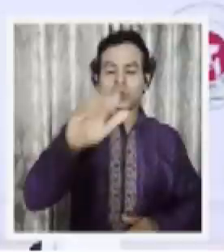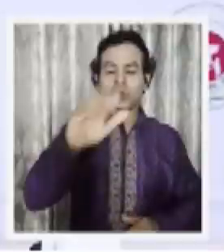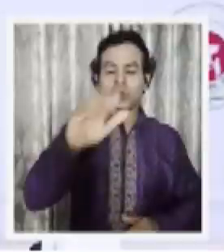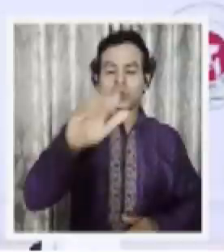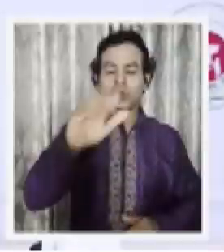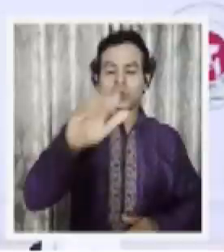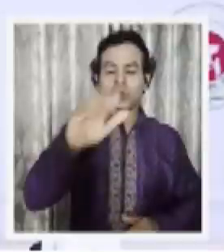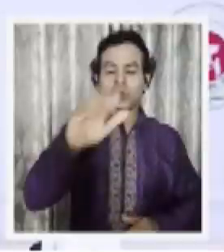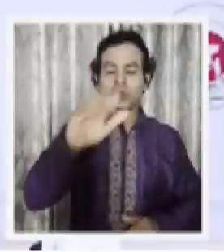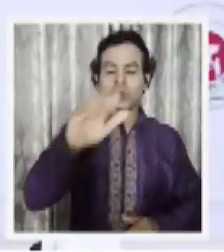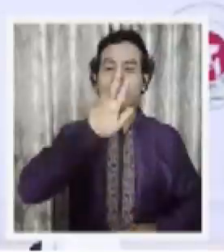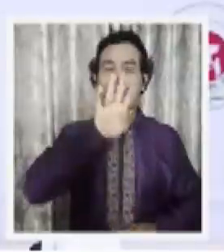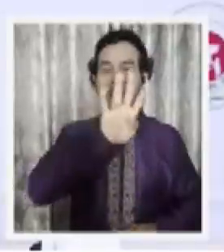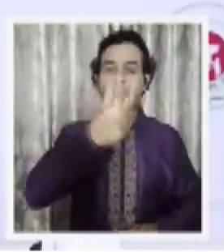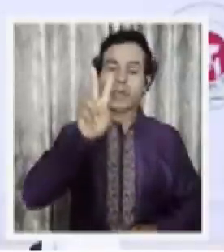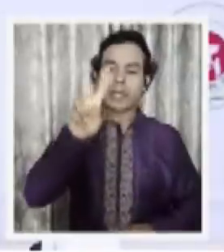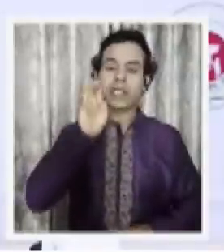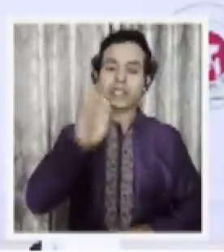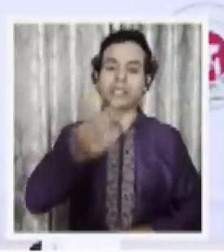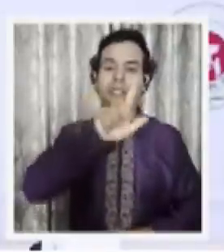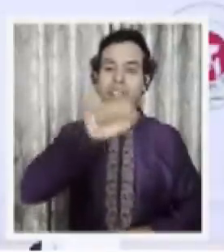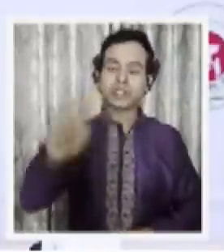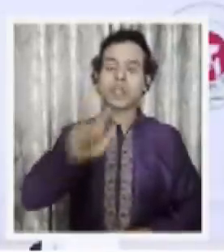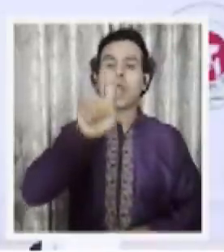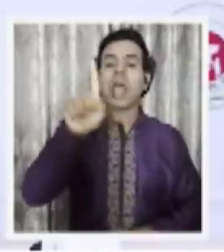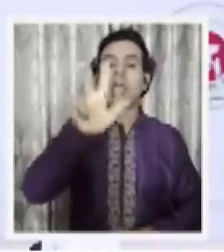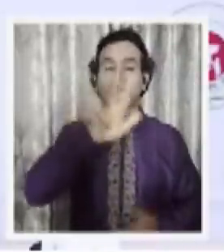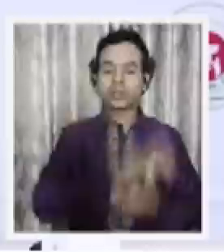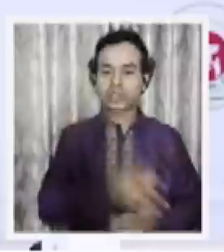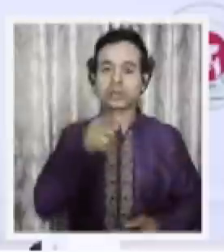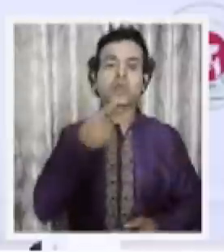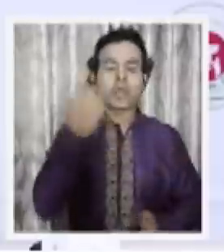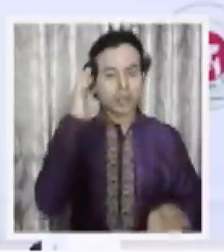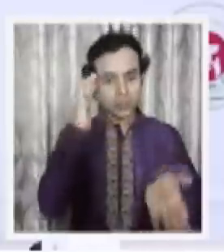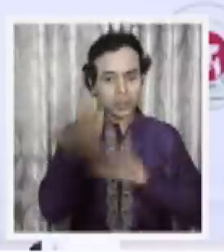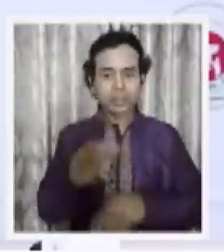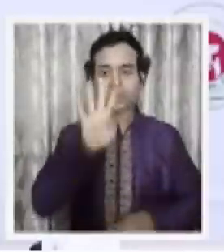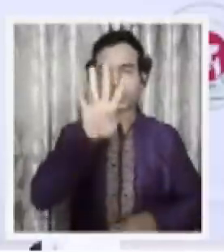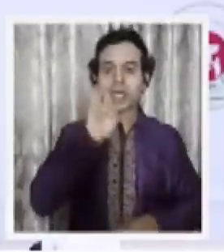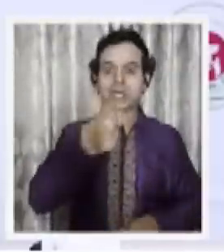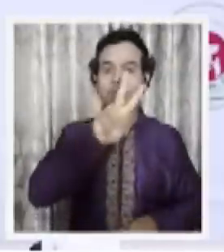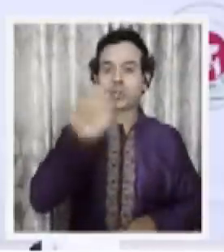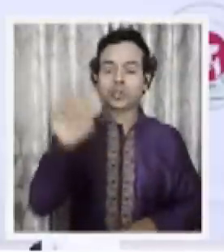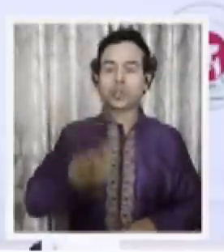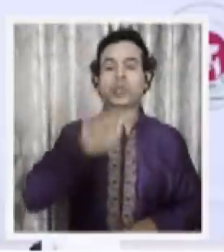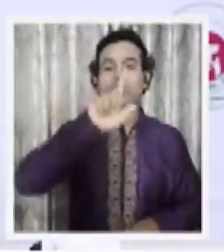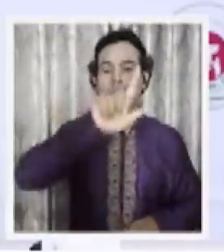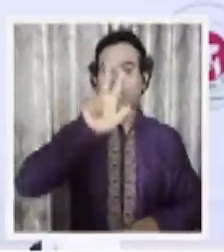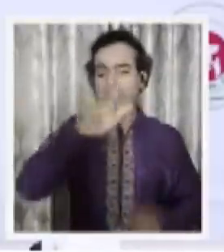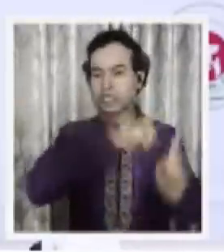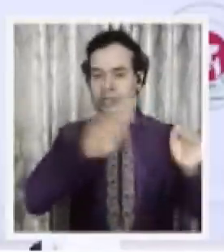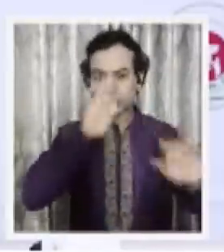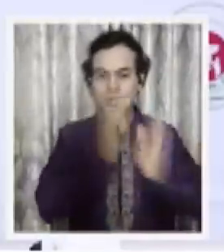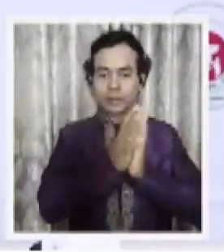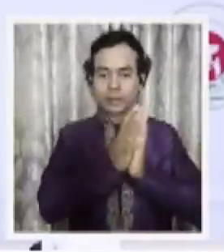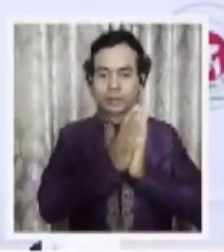1,81,42,718 জন। বিশ্বে 24 ঘন্টায় মৃত্যুবরণ করেছেন 4,278 জন, এ পর্যন্ত মৃত্যুবরণ করেছেন 691,013